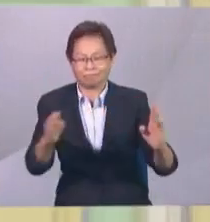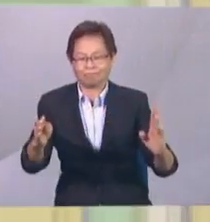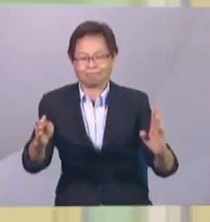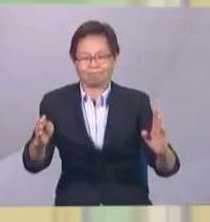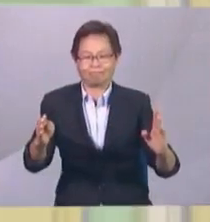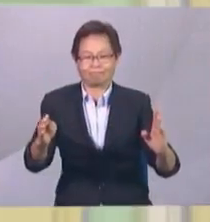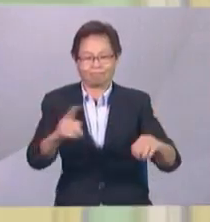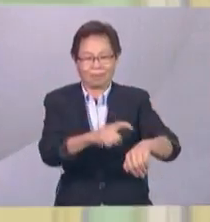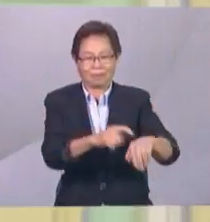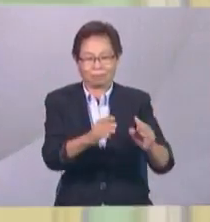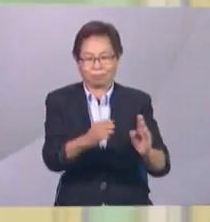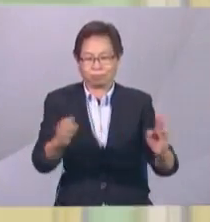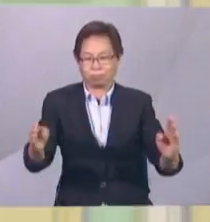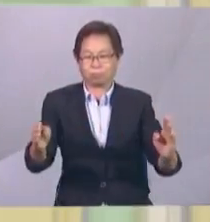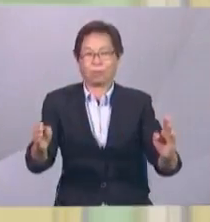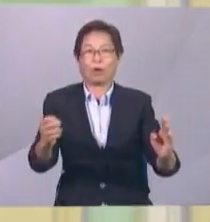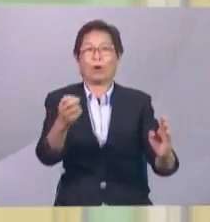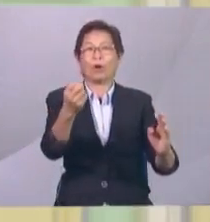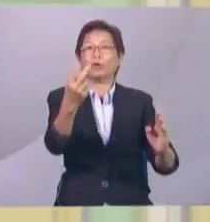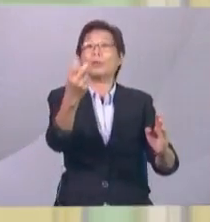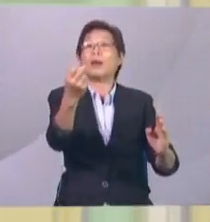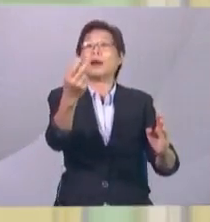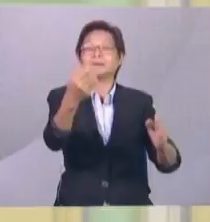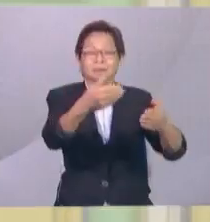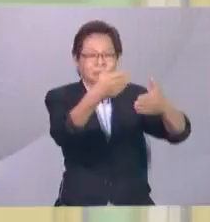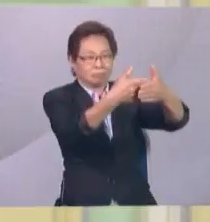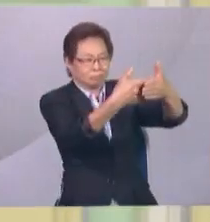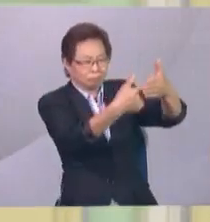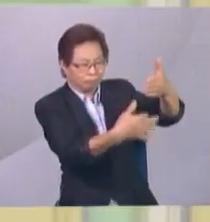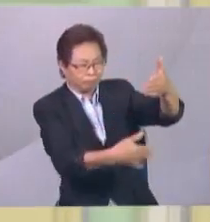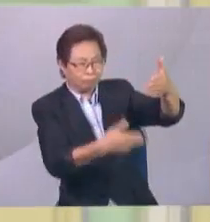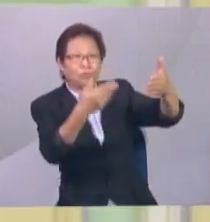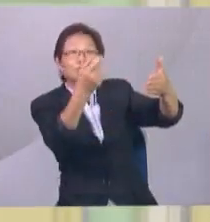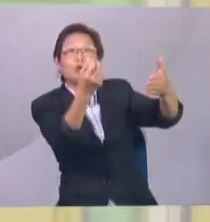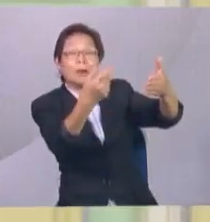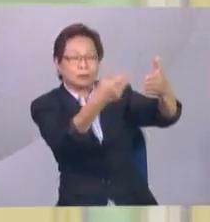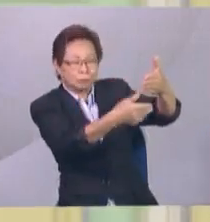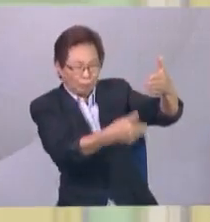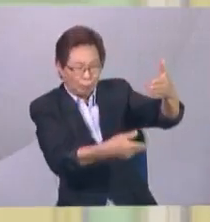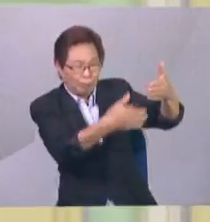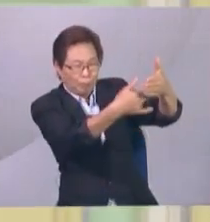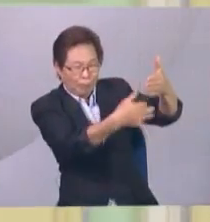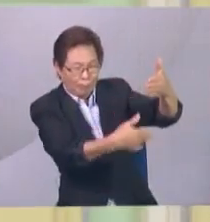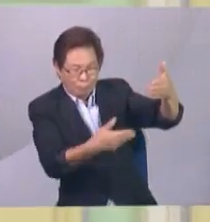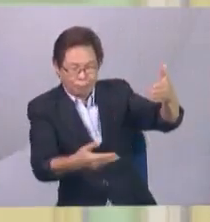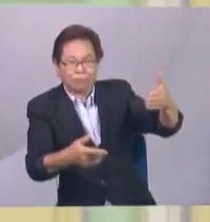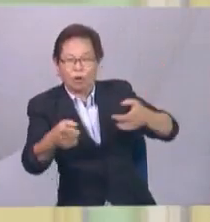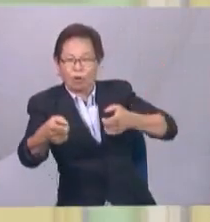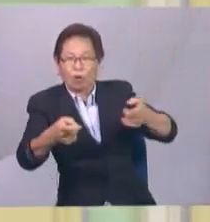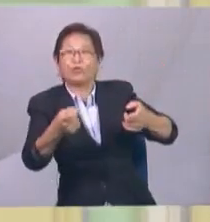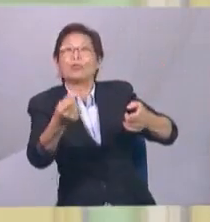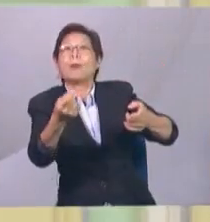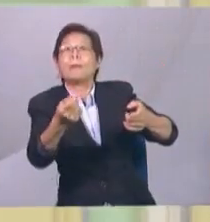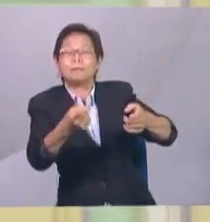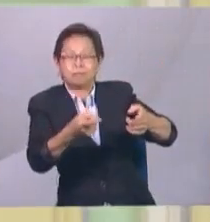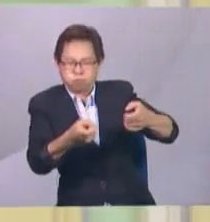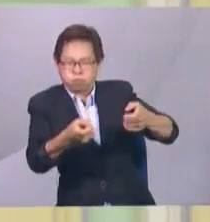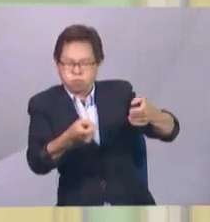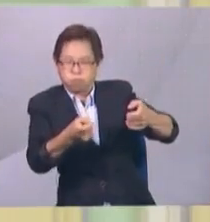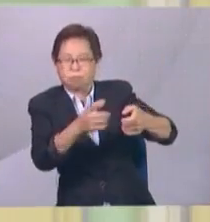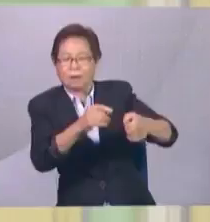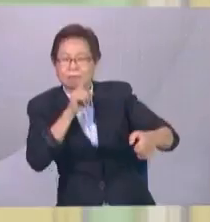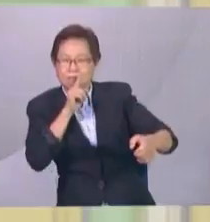memastikan 12 harga barangan keperluan harian dapat dikawal harganya dan juga